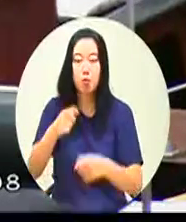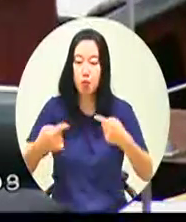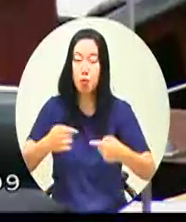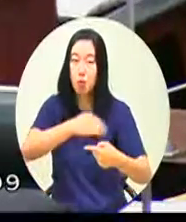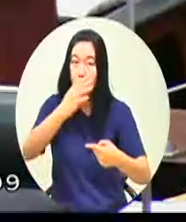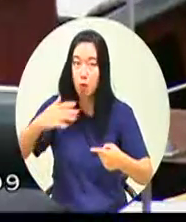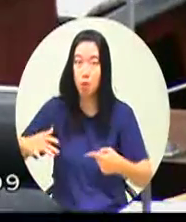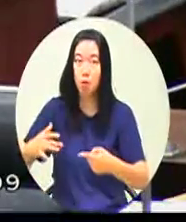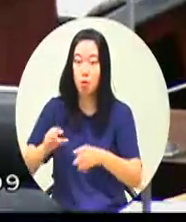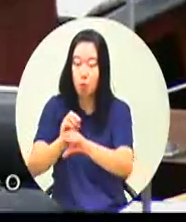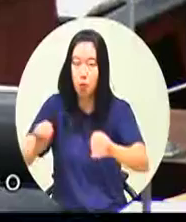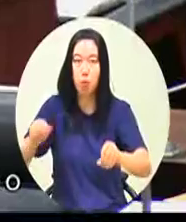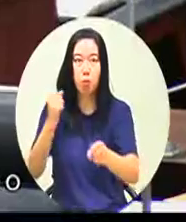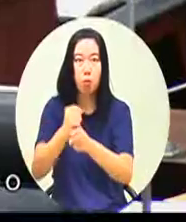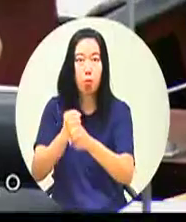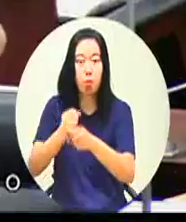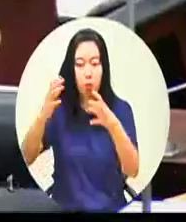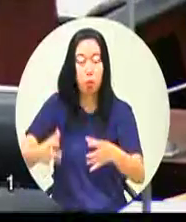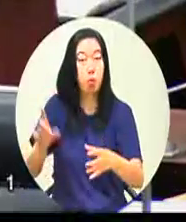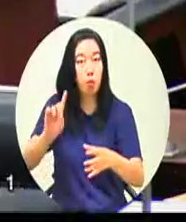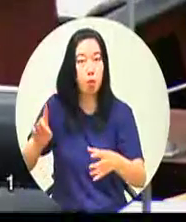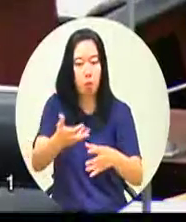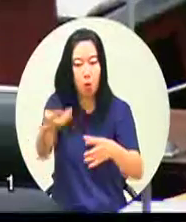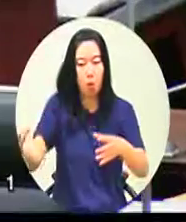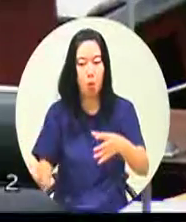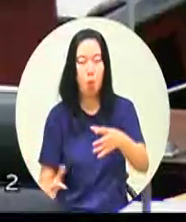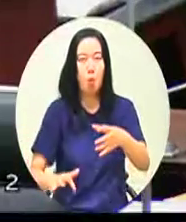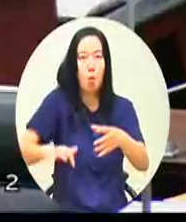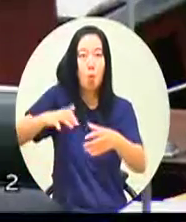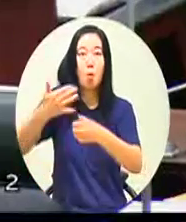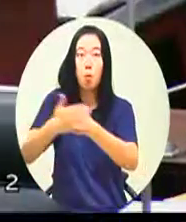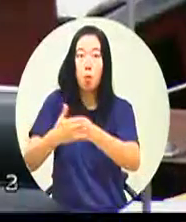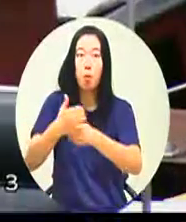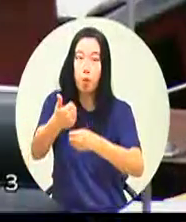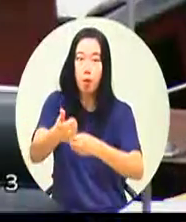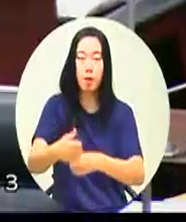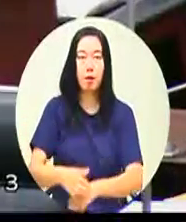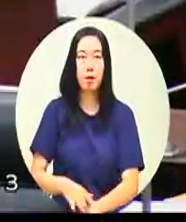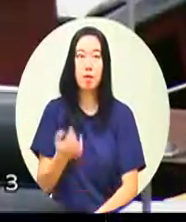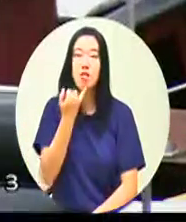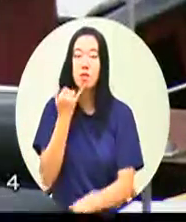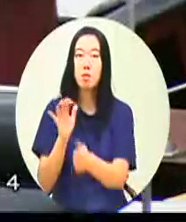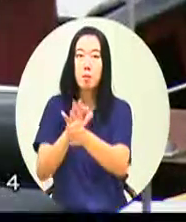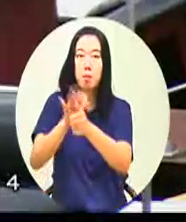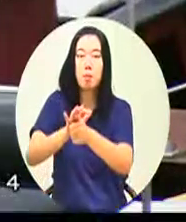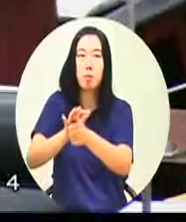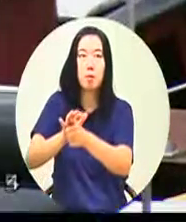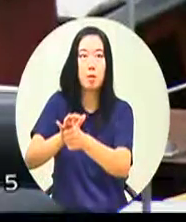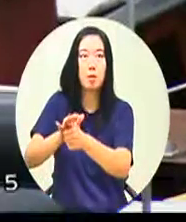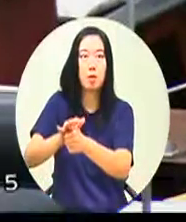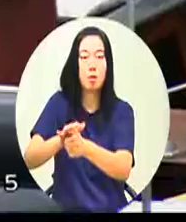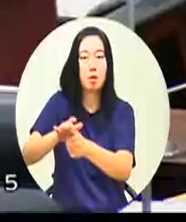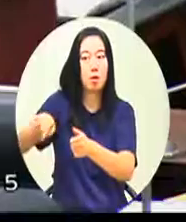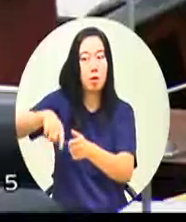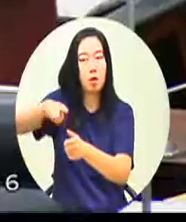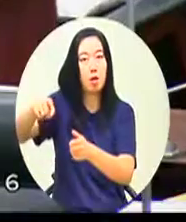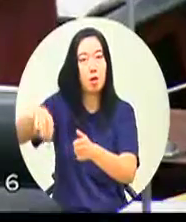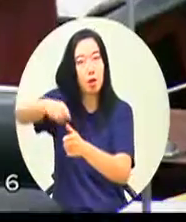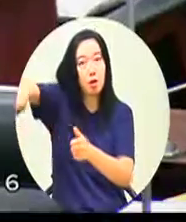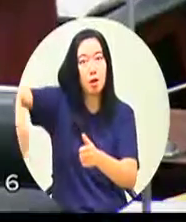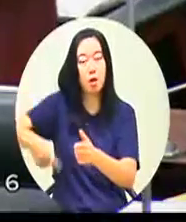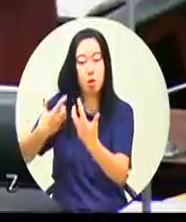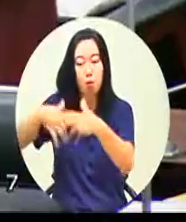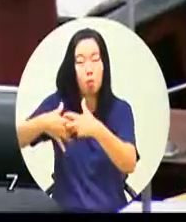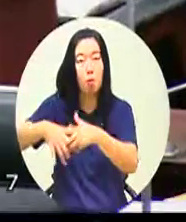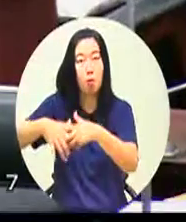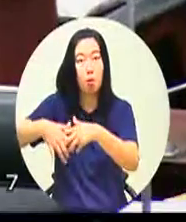地。做一个自洪池啦，遐若做自洪池，嘛会当减轻按昆州抽水站它